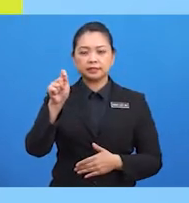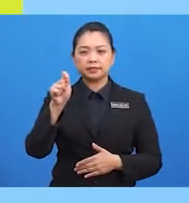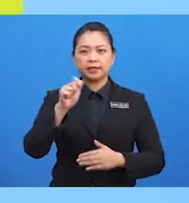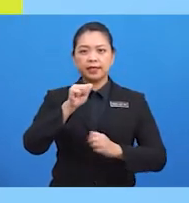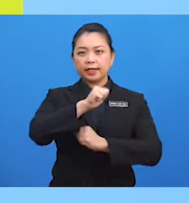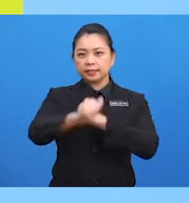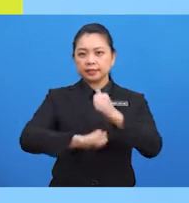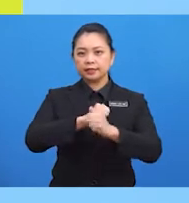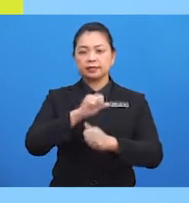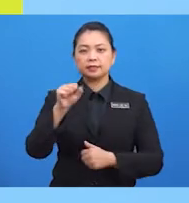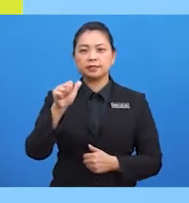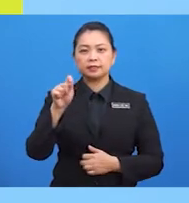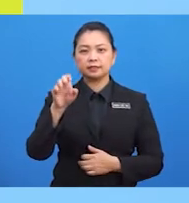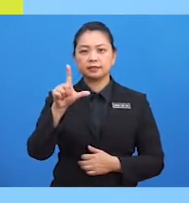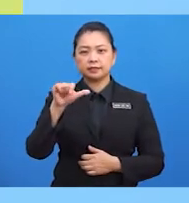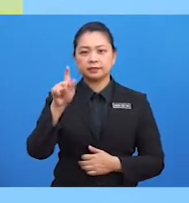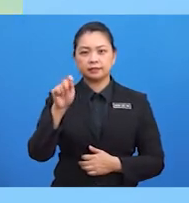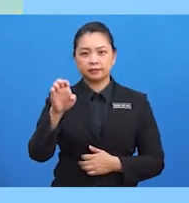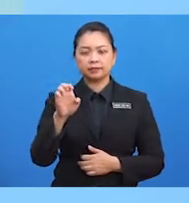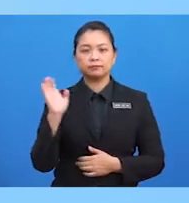Asia Satellite.